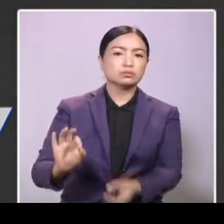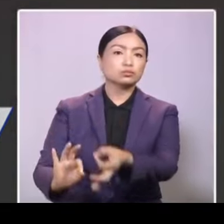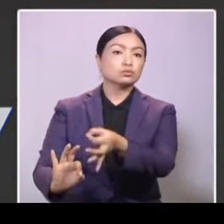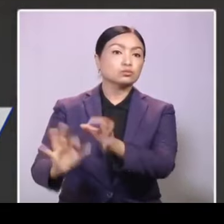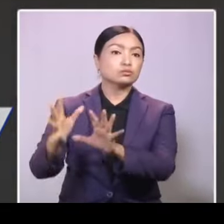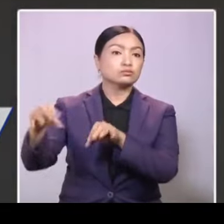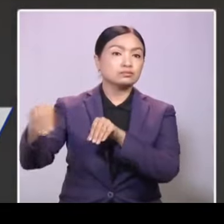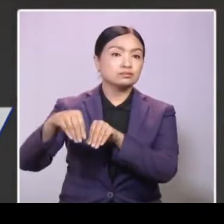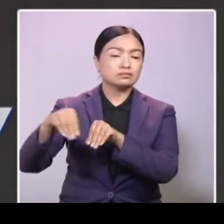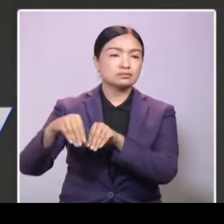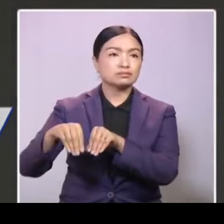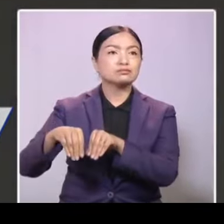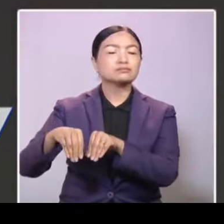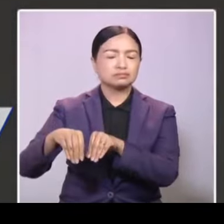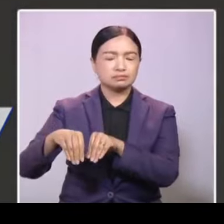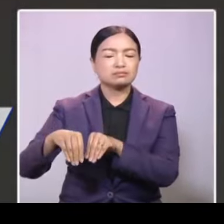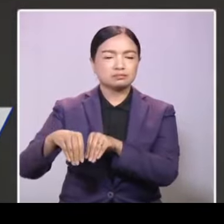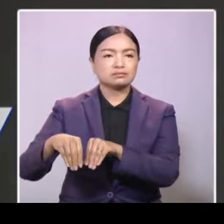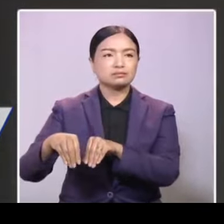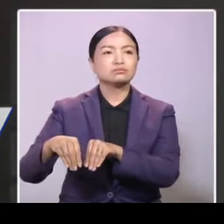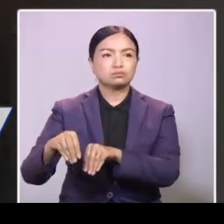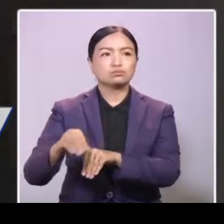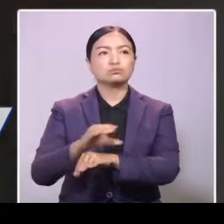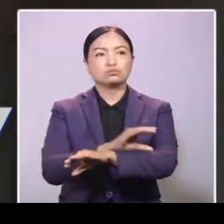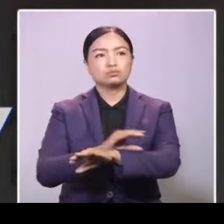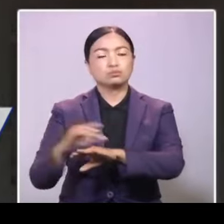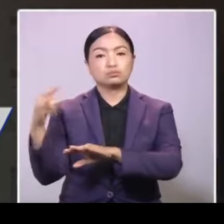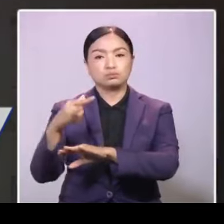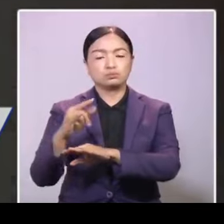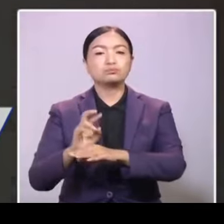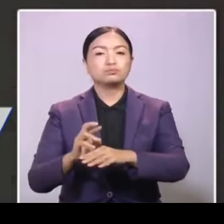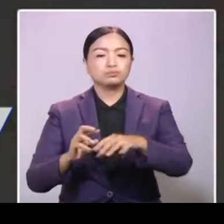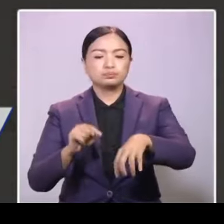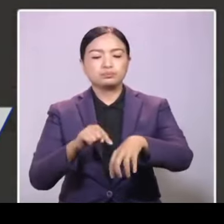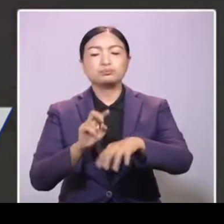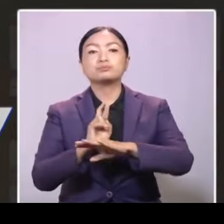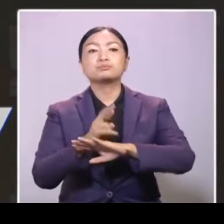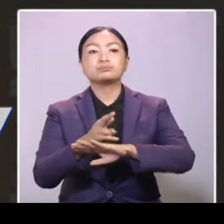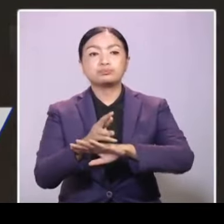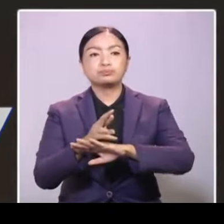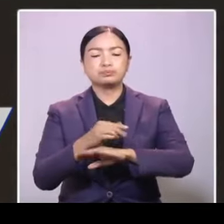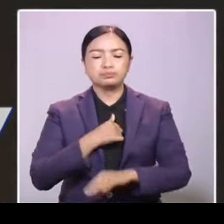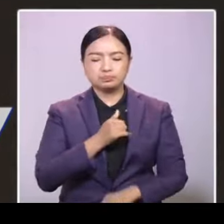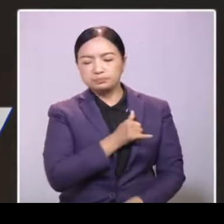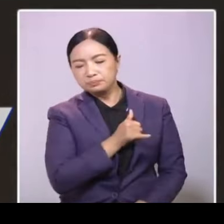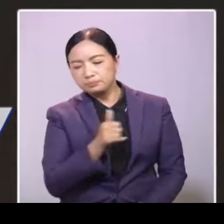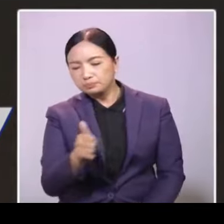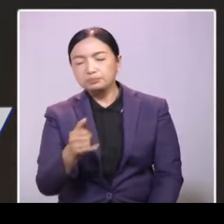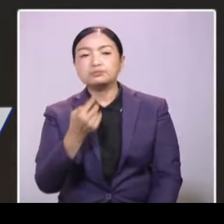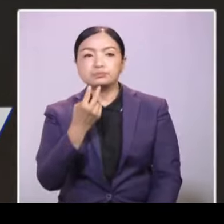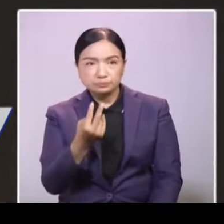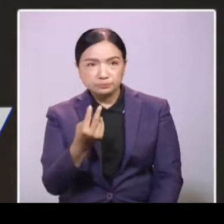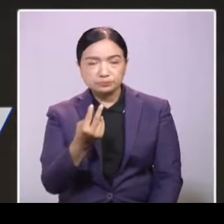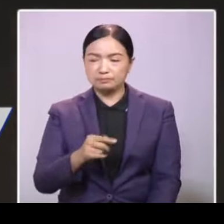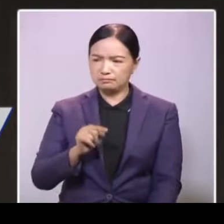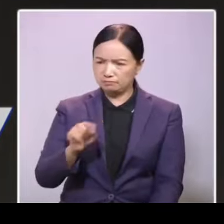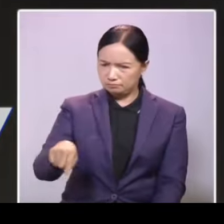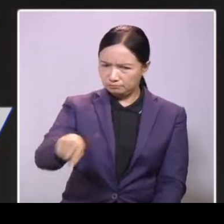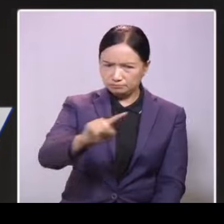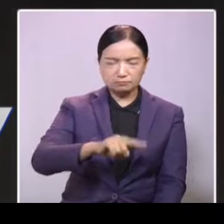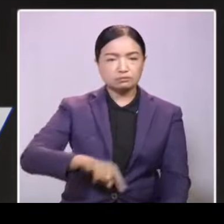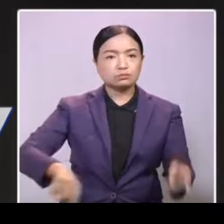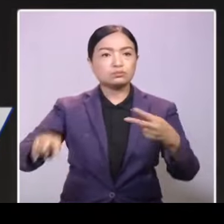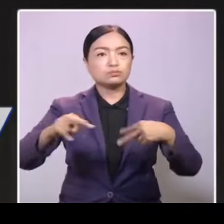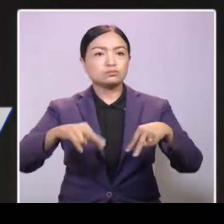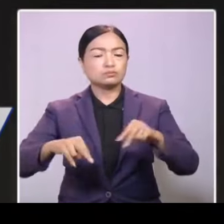ขึ้นใกล้กับสถานีรถไฟรามคำแหงก็เลยรีบมาดูนะคะแล้วก็พอมาถึงก็กำชับเจ้าหน้าที่ดูแลเรื่องความปลอดภัย